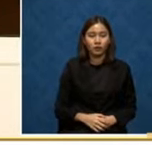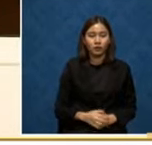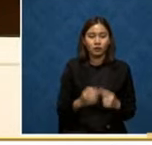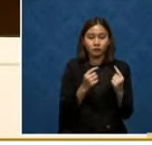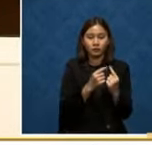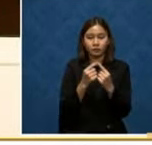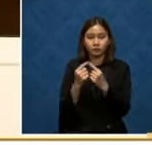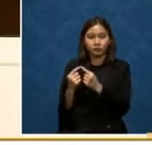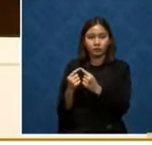กรรยพัส และจิตโรธครับ